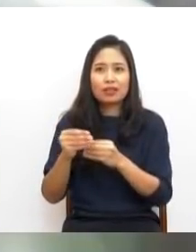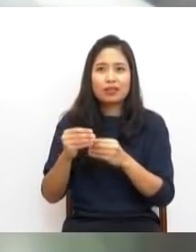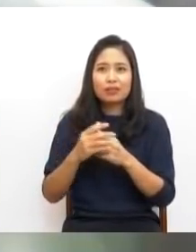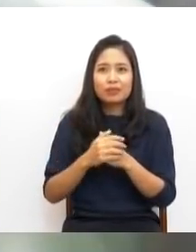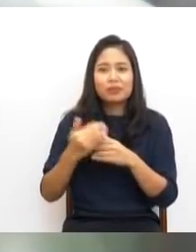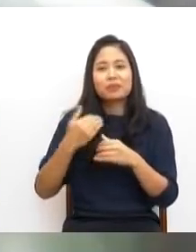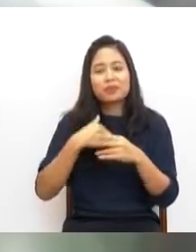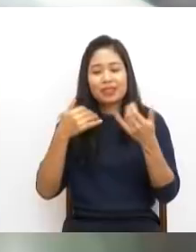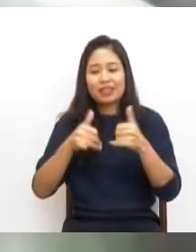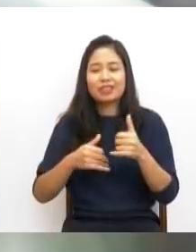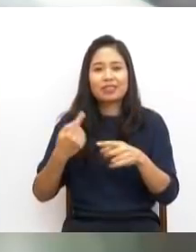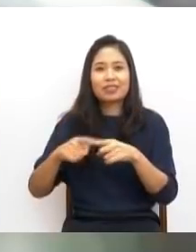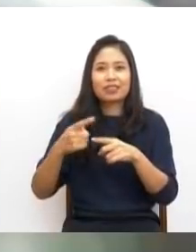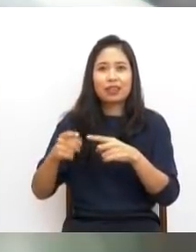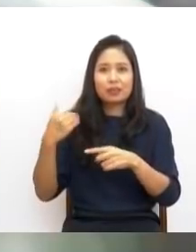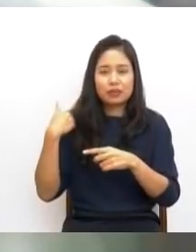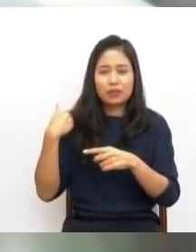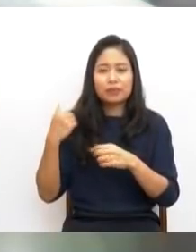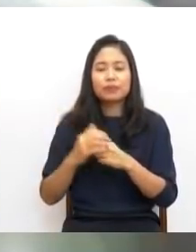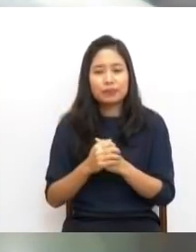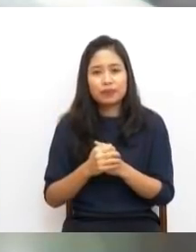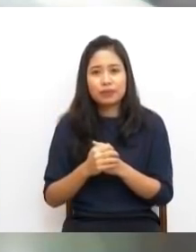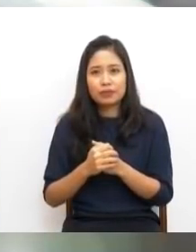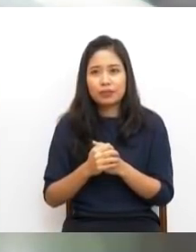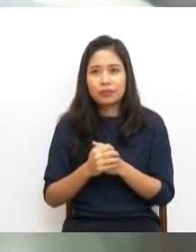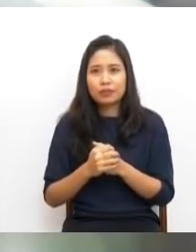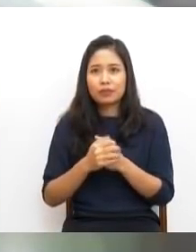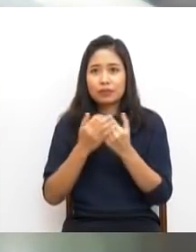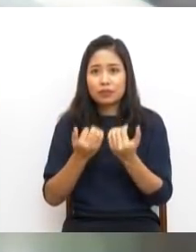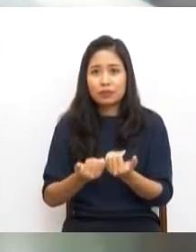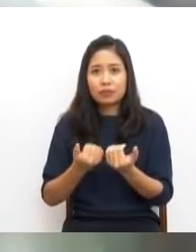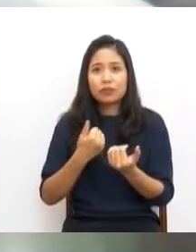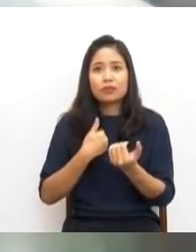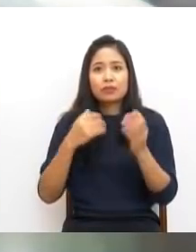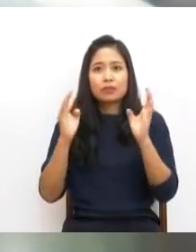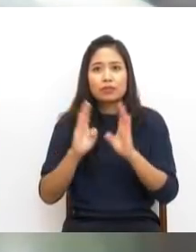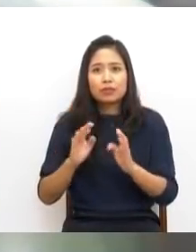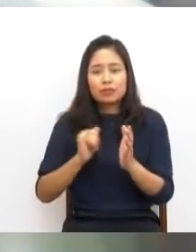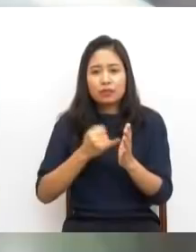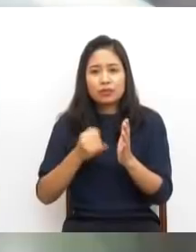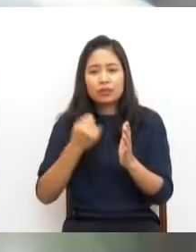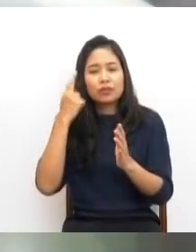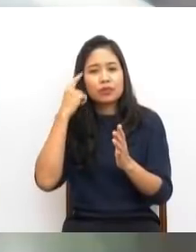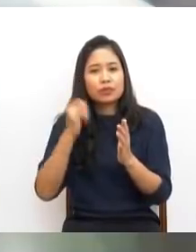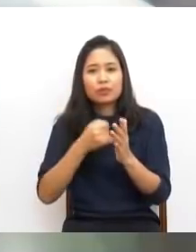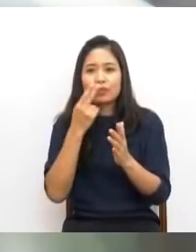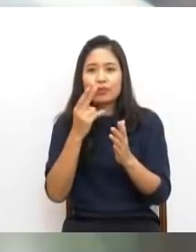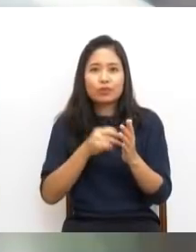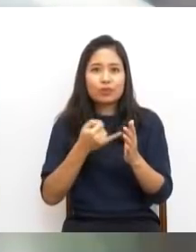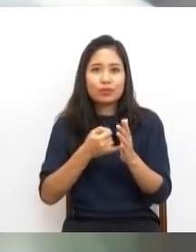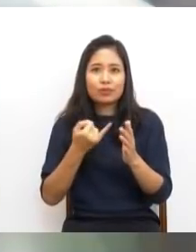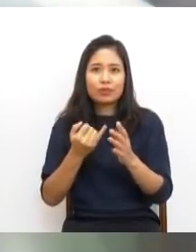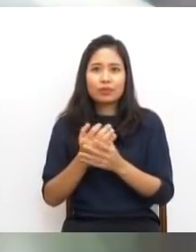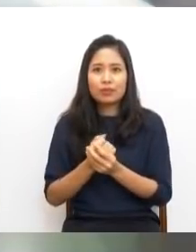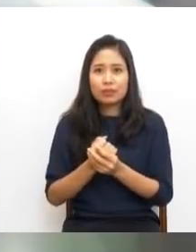ยแล้วก็ฟังเราไปด้วยก็มีความพยายามดีมาก อะไรอย่างเงี้ยตามผ้าอยู่ค่ะ ซึ่งตอนนั้นนะคะดิฉันเนี่ยได้มี